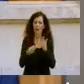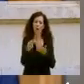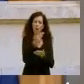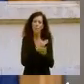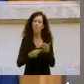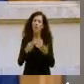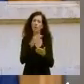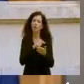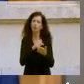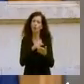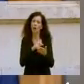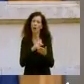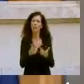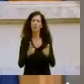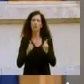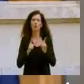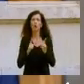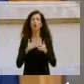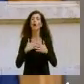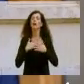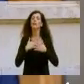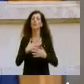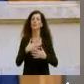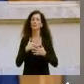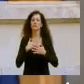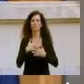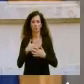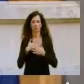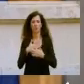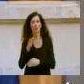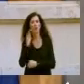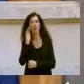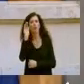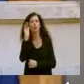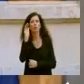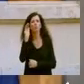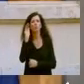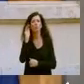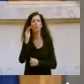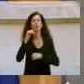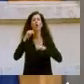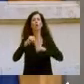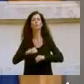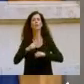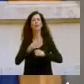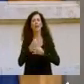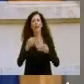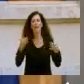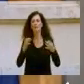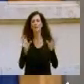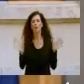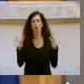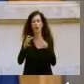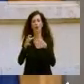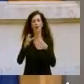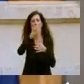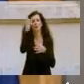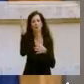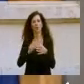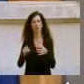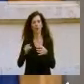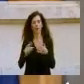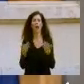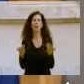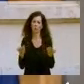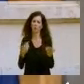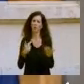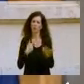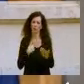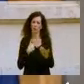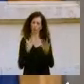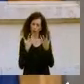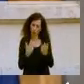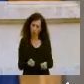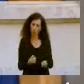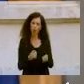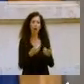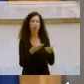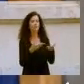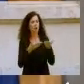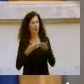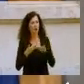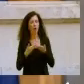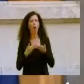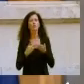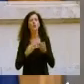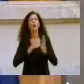impatto per il futuro e benessere collettivo del paese quindi sono ben lieto di raccogliere e confrontarmi nel